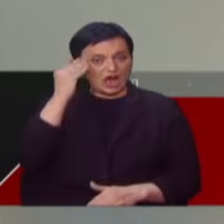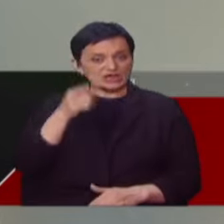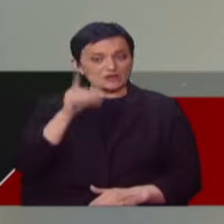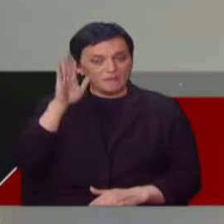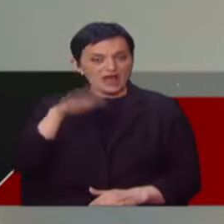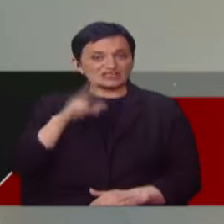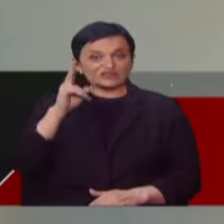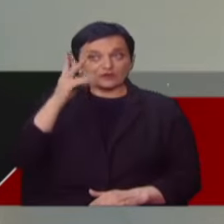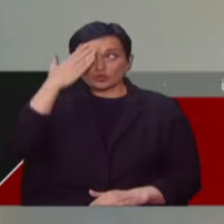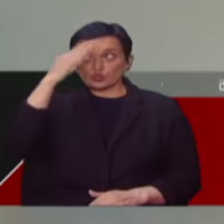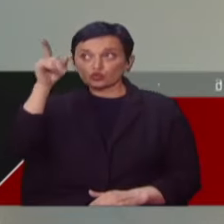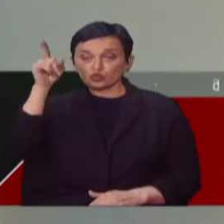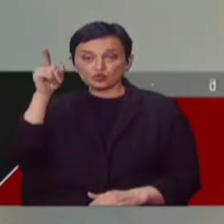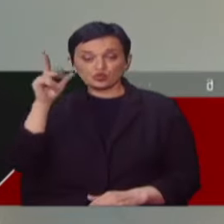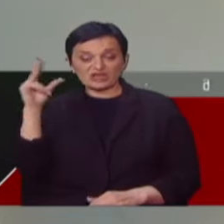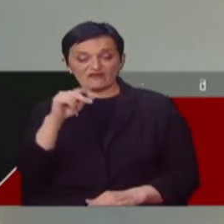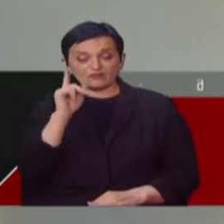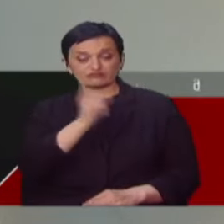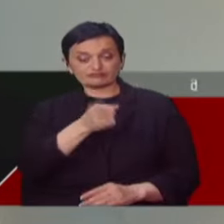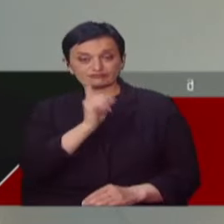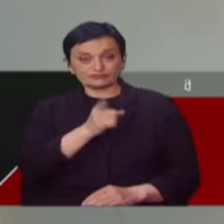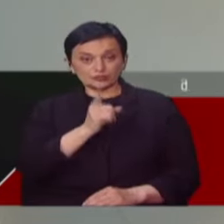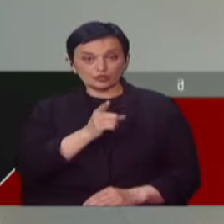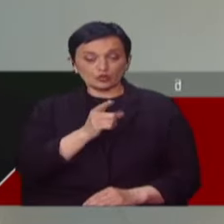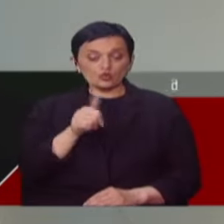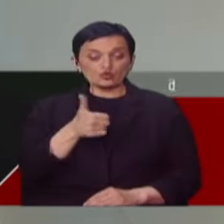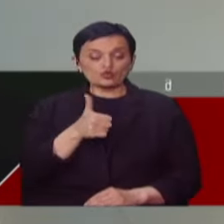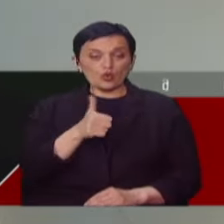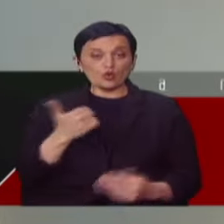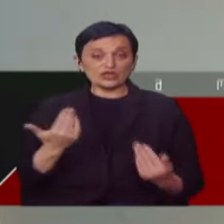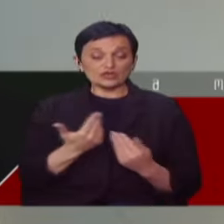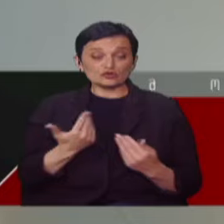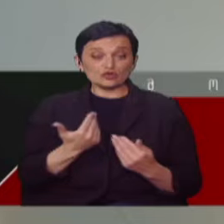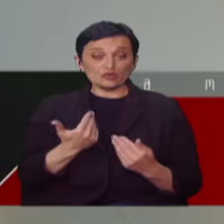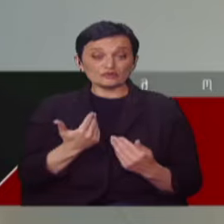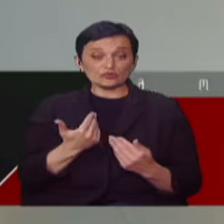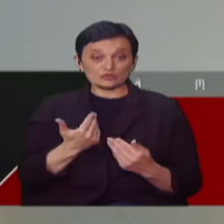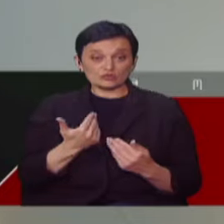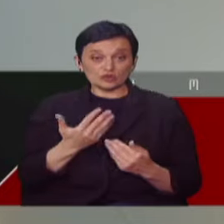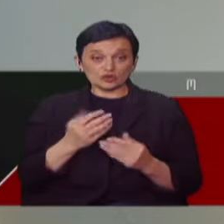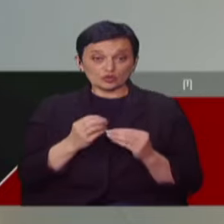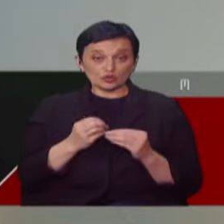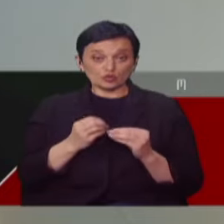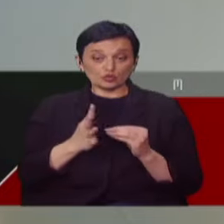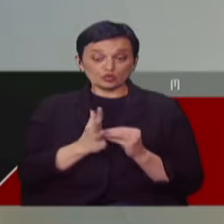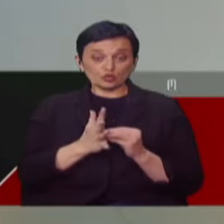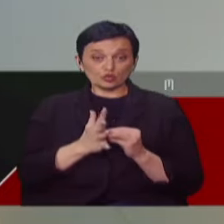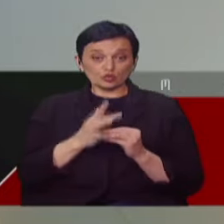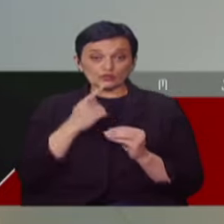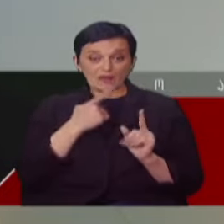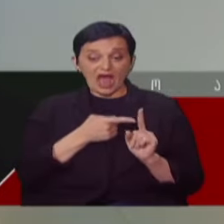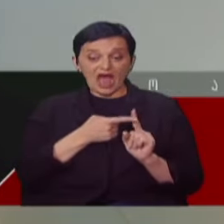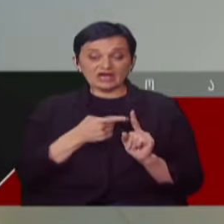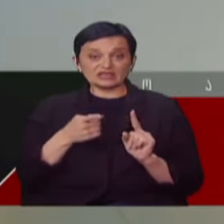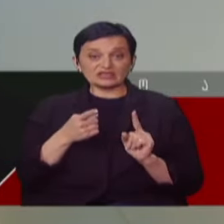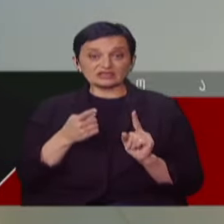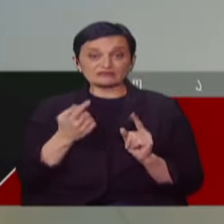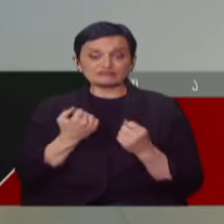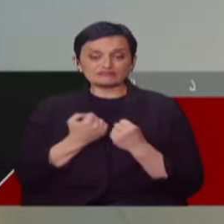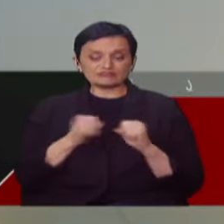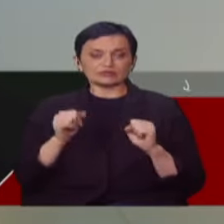მაინდამაინც ვიღაცამ უცხოეთიდან უნდა უკარნახოს, რომ როგორ უნდა იცხოვროს აი ამ 15 წლიანი ძლივს მშვიდობის